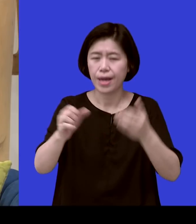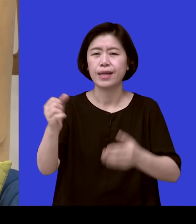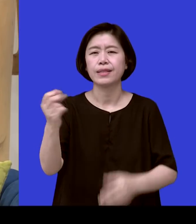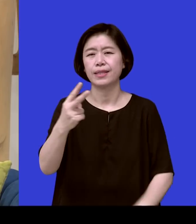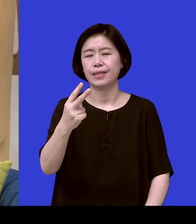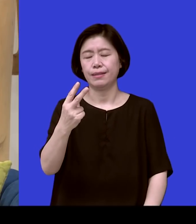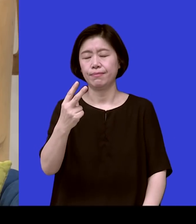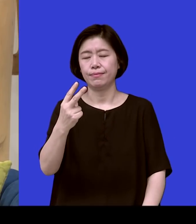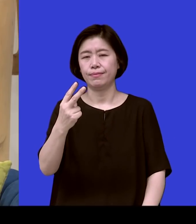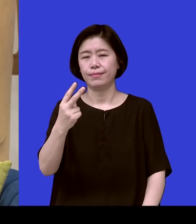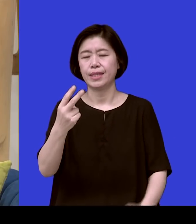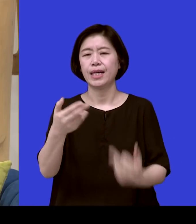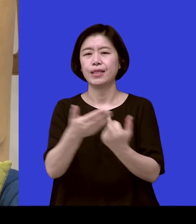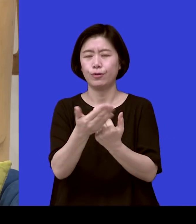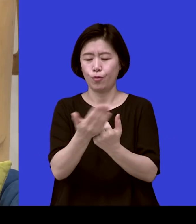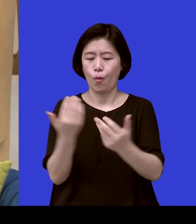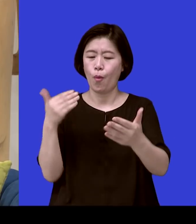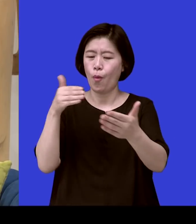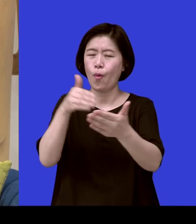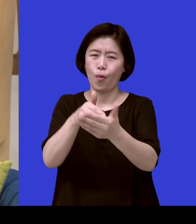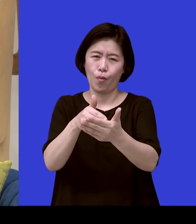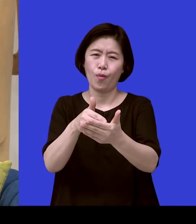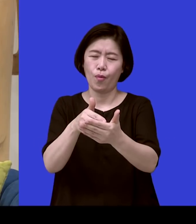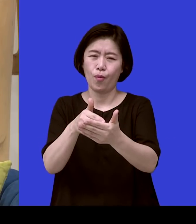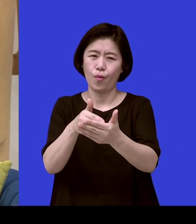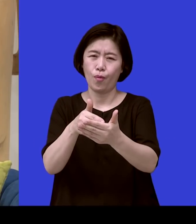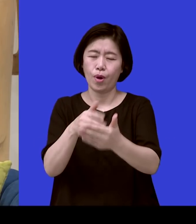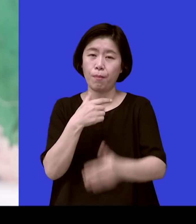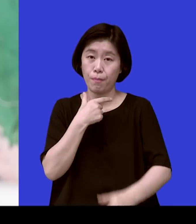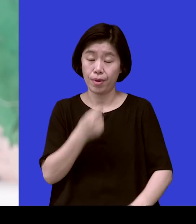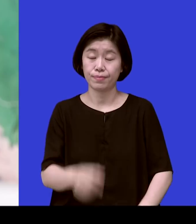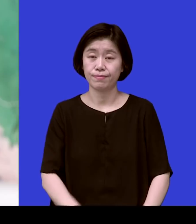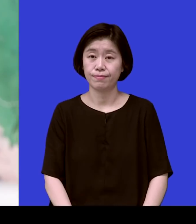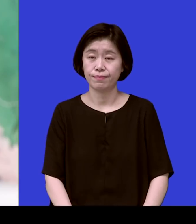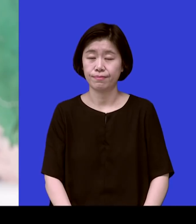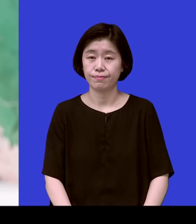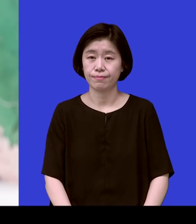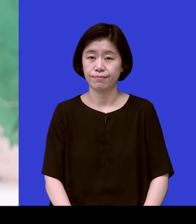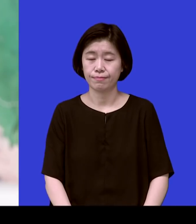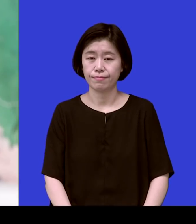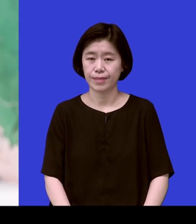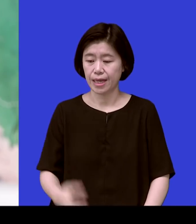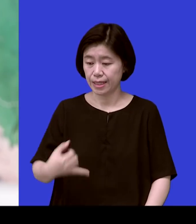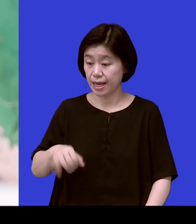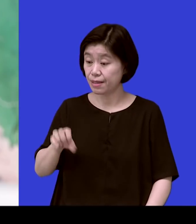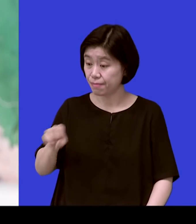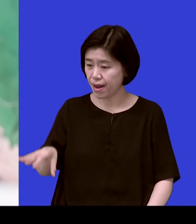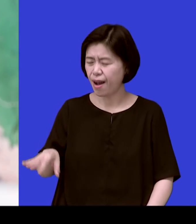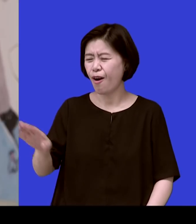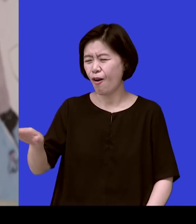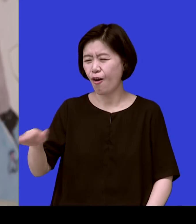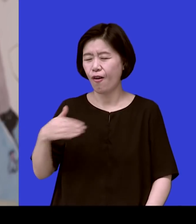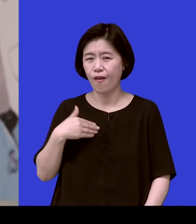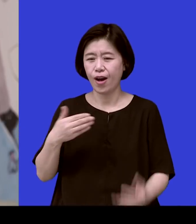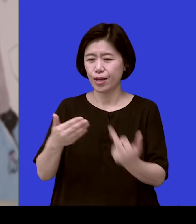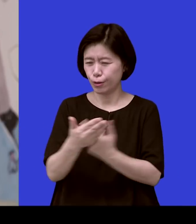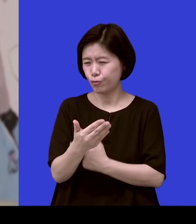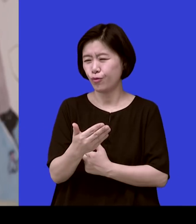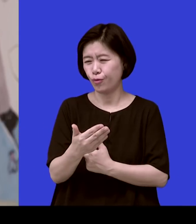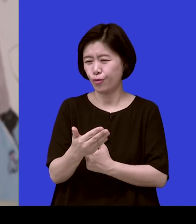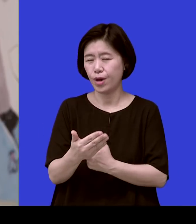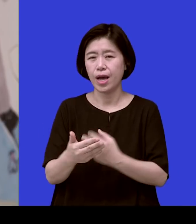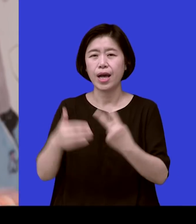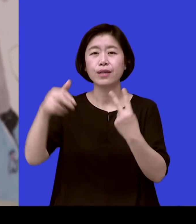제주도에 갔다가 오겠다고 아빠하고 인사를 못했어 엄마가. 예. 아빠하고 인사하고 올게.